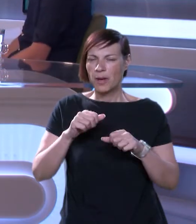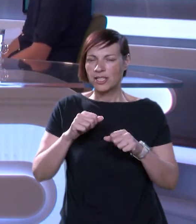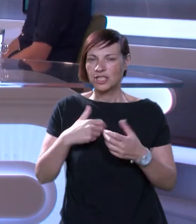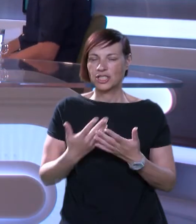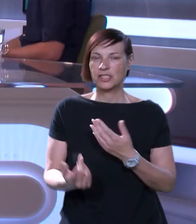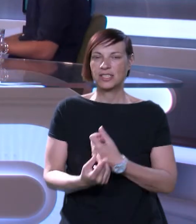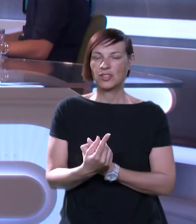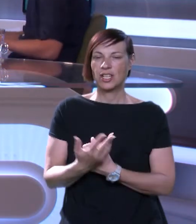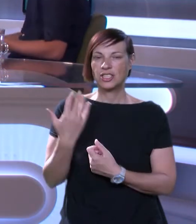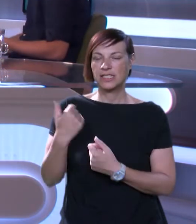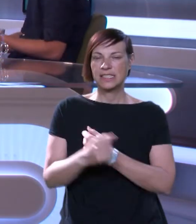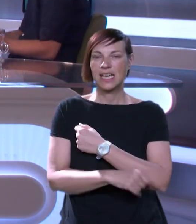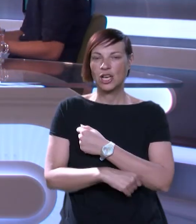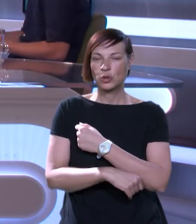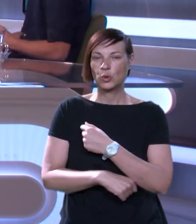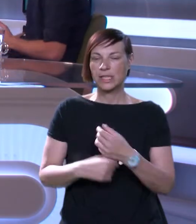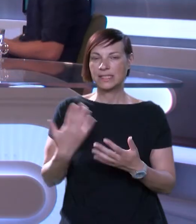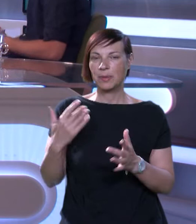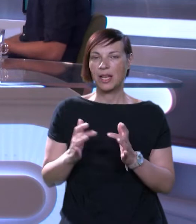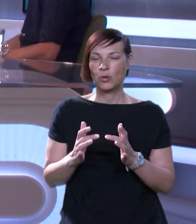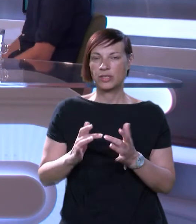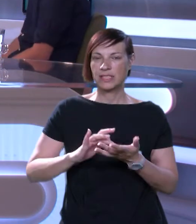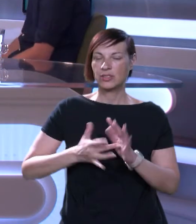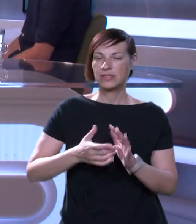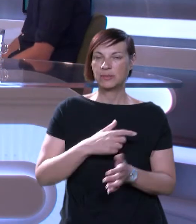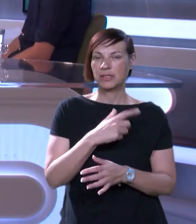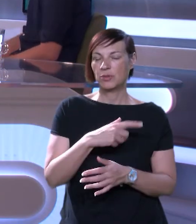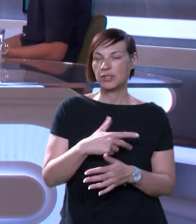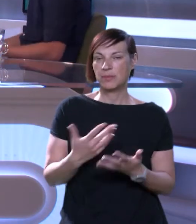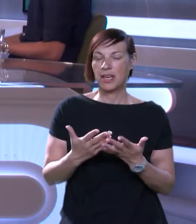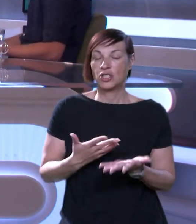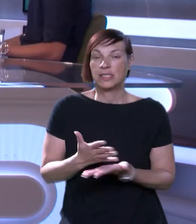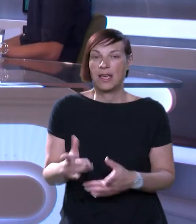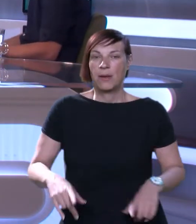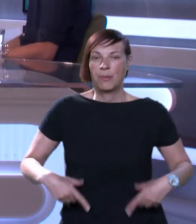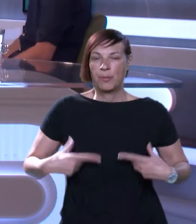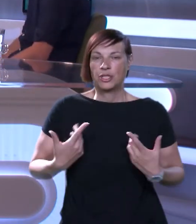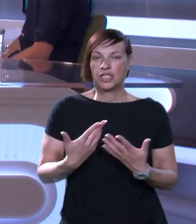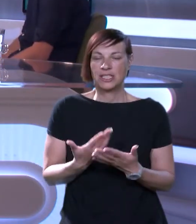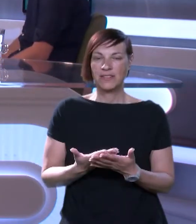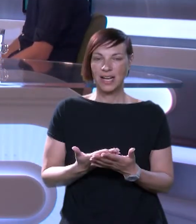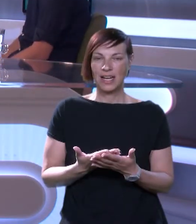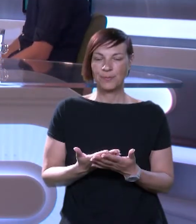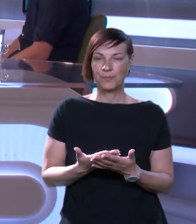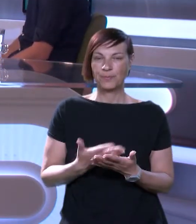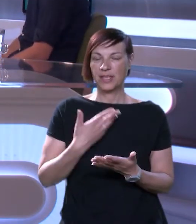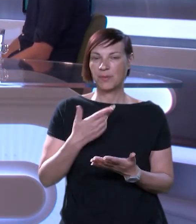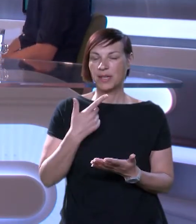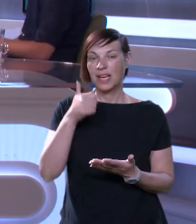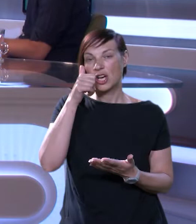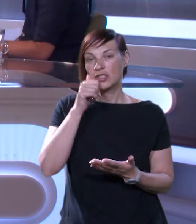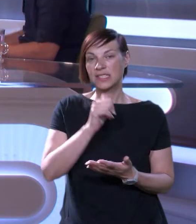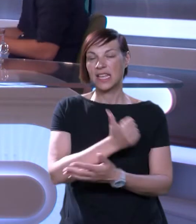se događalo. Ti si ipak tada kao studentica i bila u kontaktu sa svim tim ljudima i na jedan način si proživjela zbilja te, pa ja bih čak